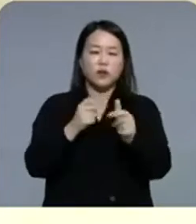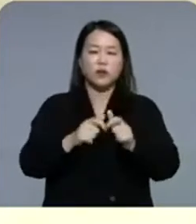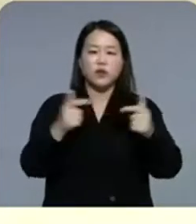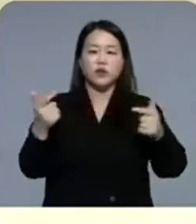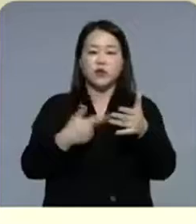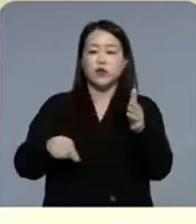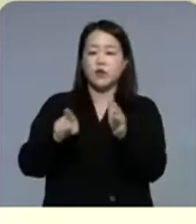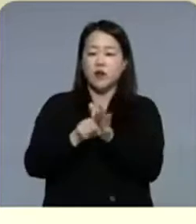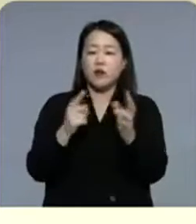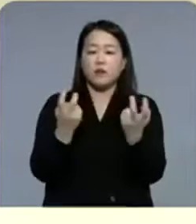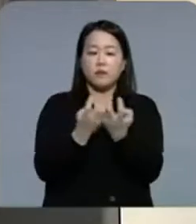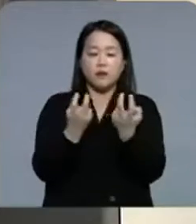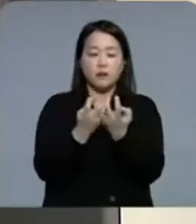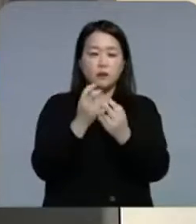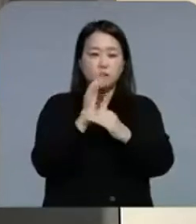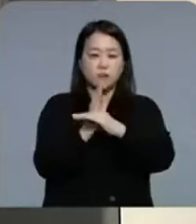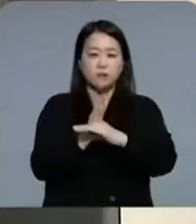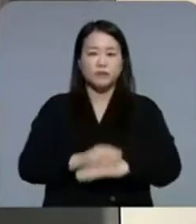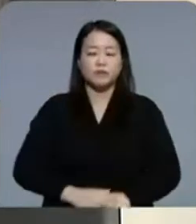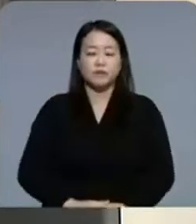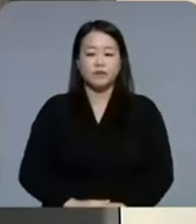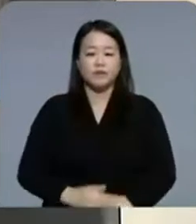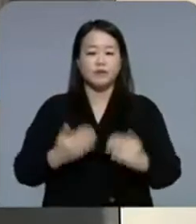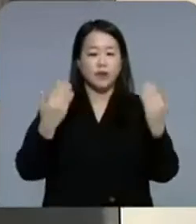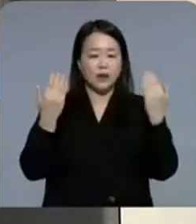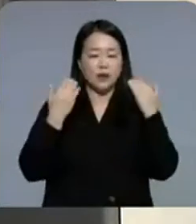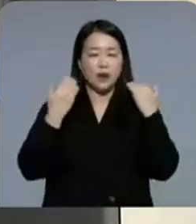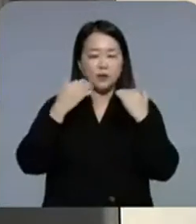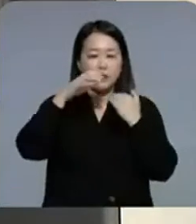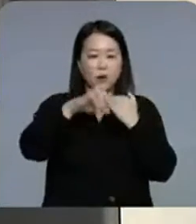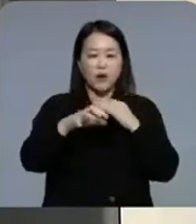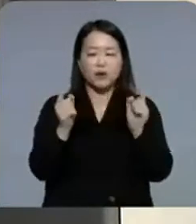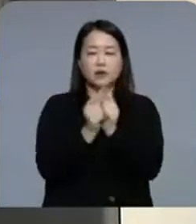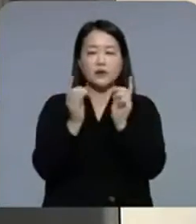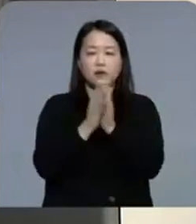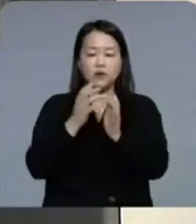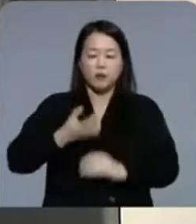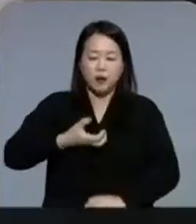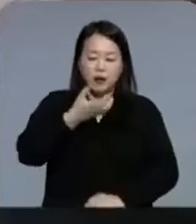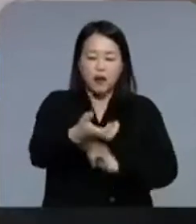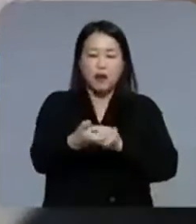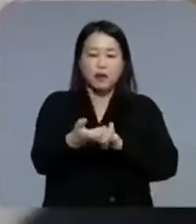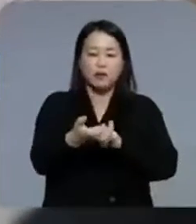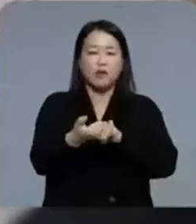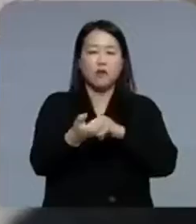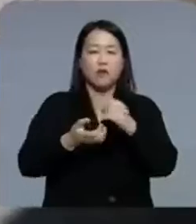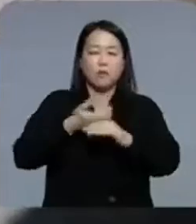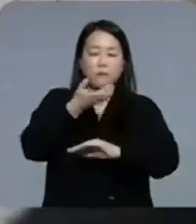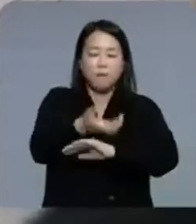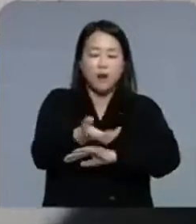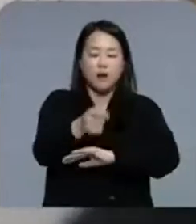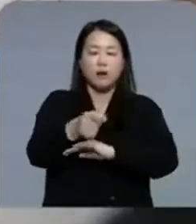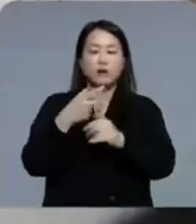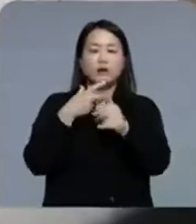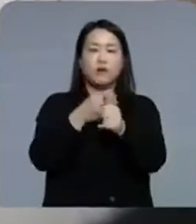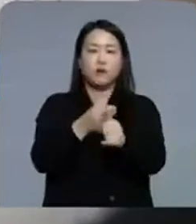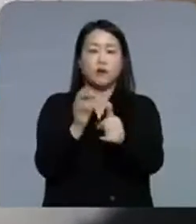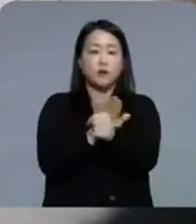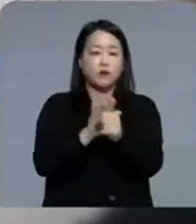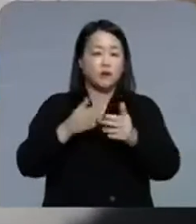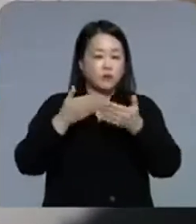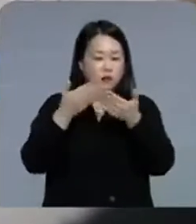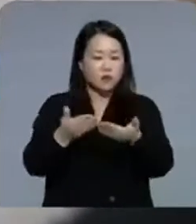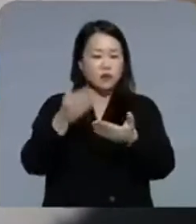이제 학교 쪽으로 이동 접종도 고려를 하고 있고 현재 학교 측과 함께 수요